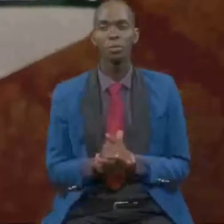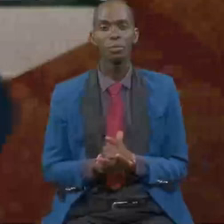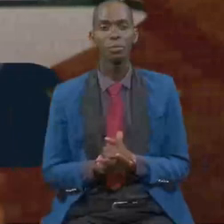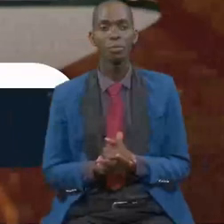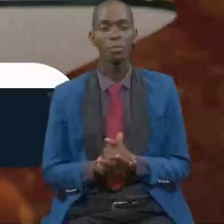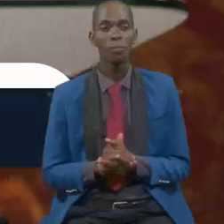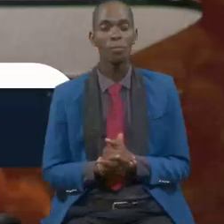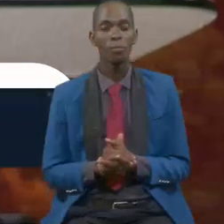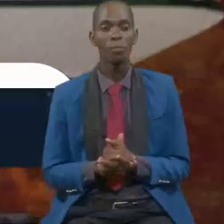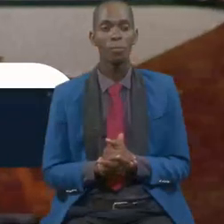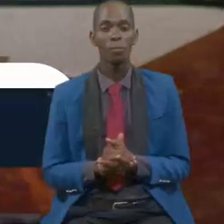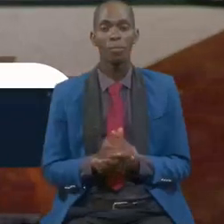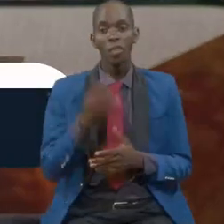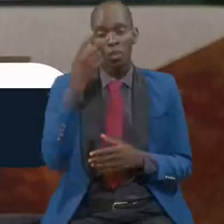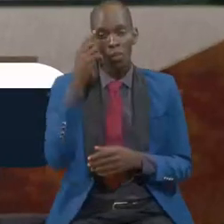13.